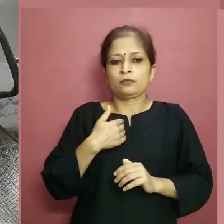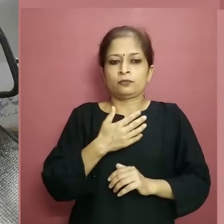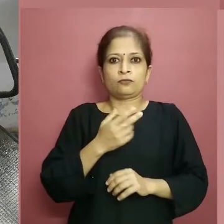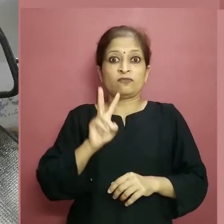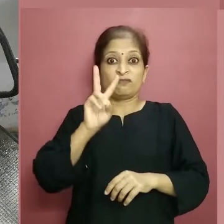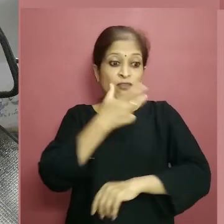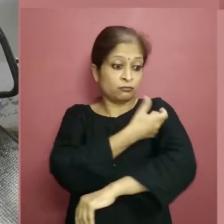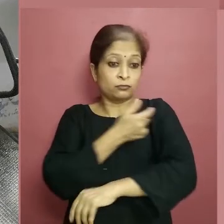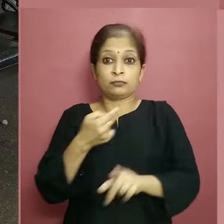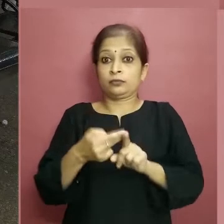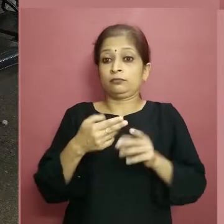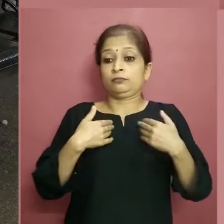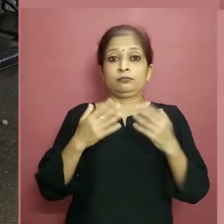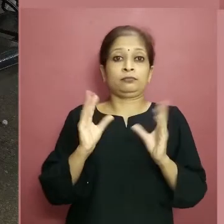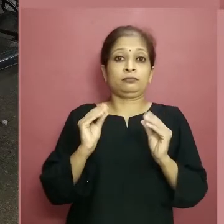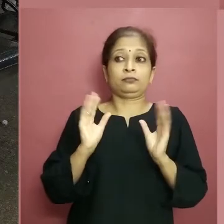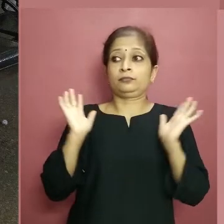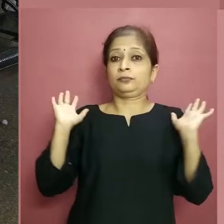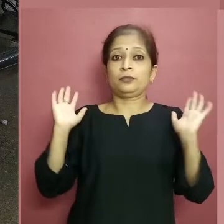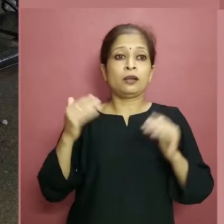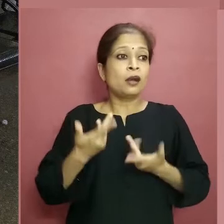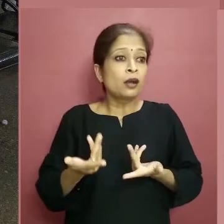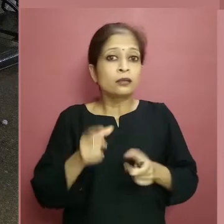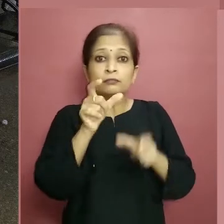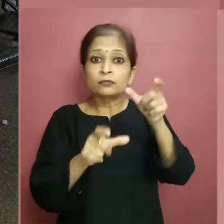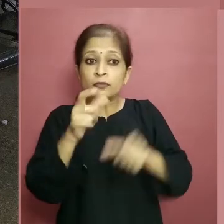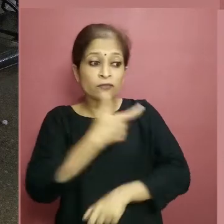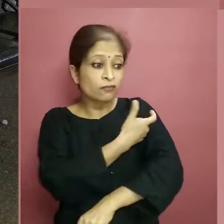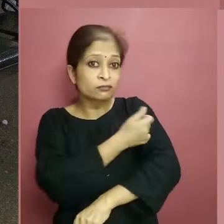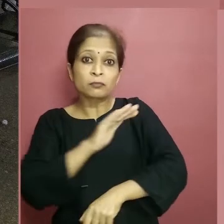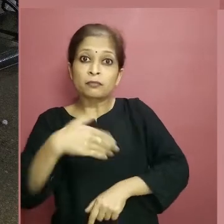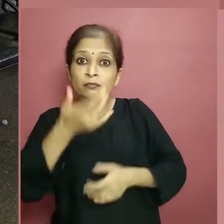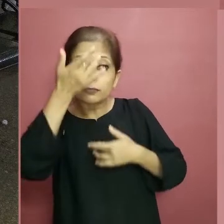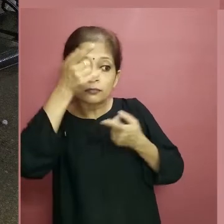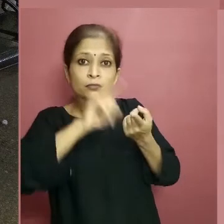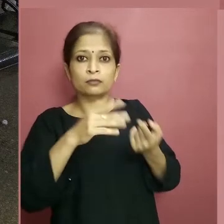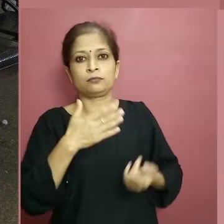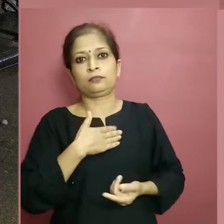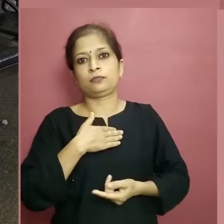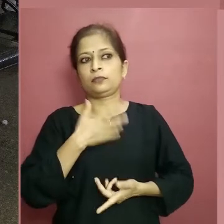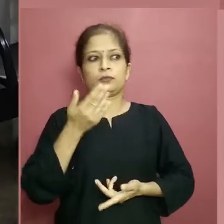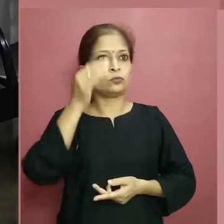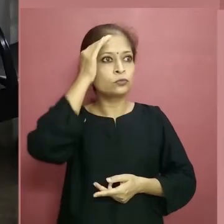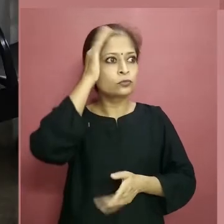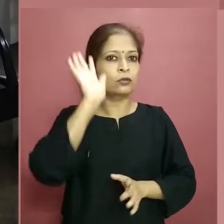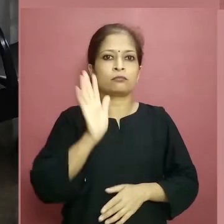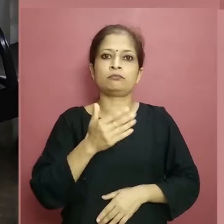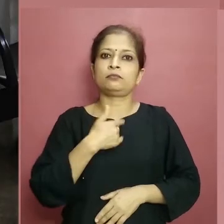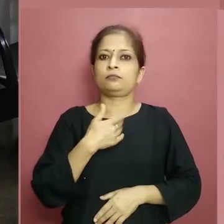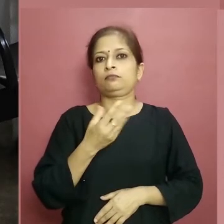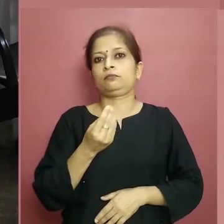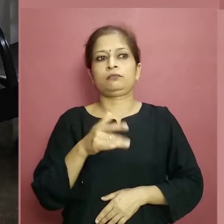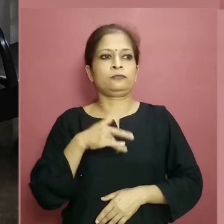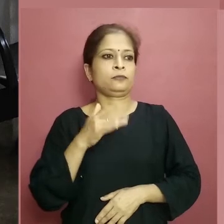ली अब तक। मैं तो घबरा जाती हूँ वैक्सीनेशन के नाम से ही। क्या क्या हो रहा है लोगों के साथ वैक्सीनेशन लगाने से, ये सब सुन के